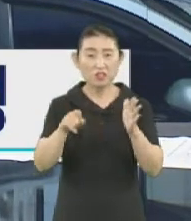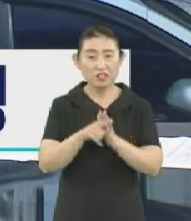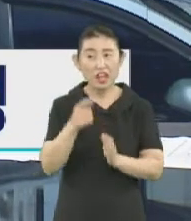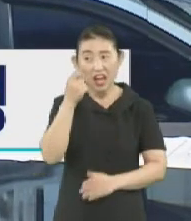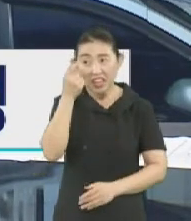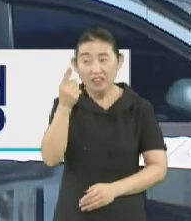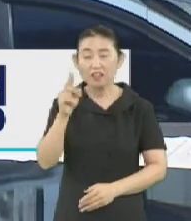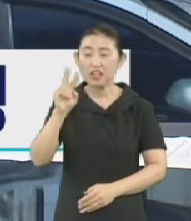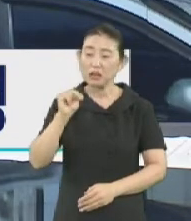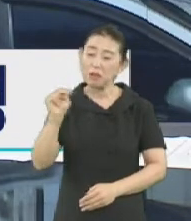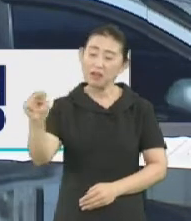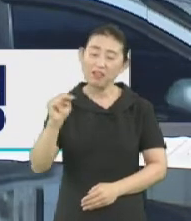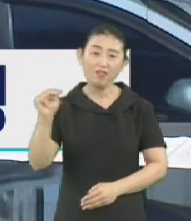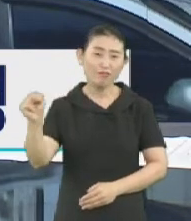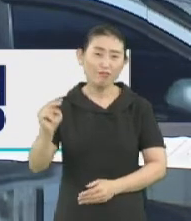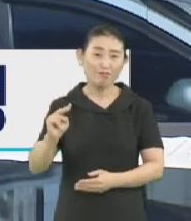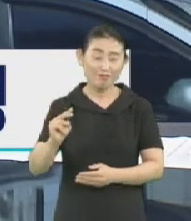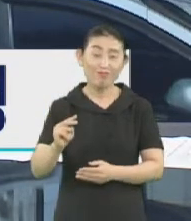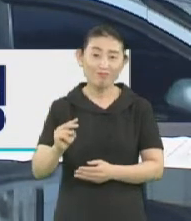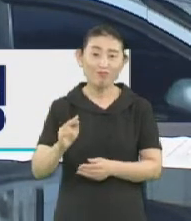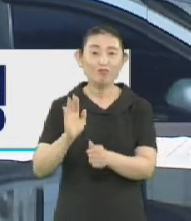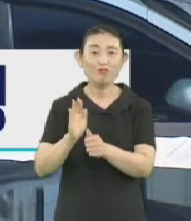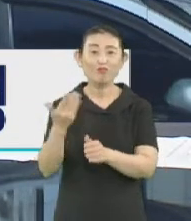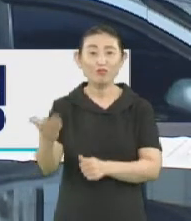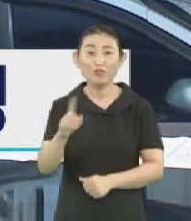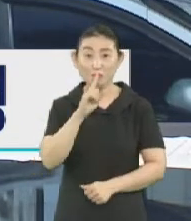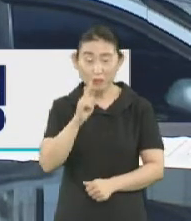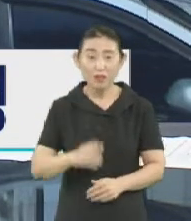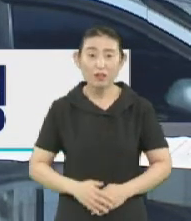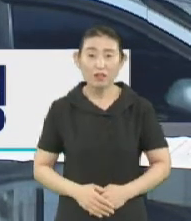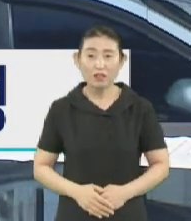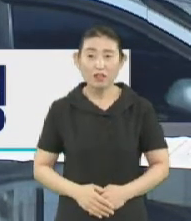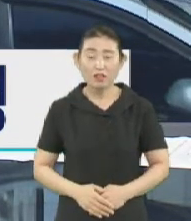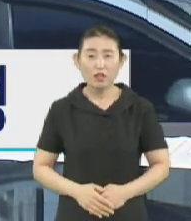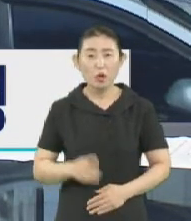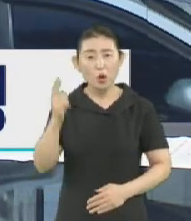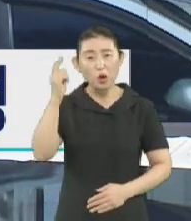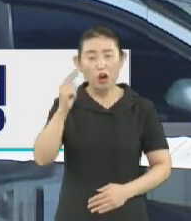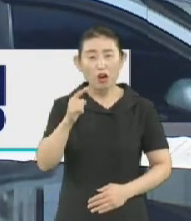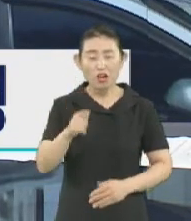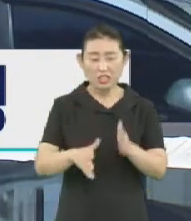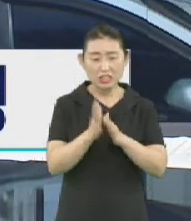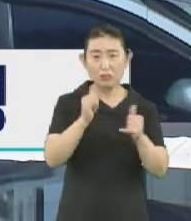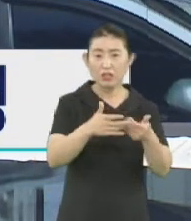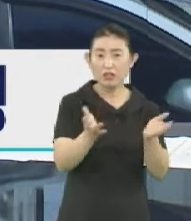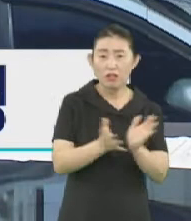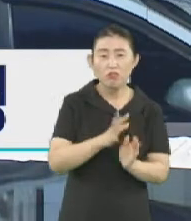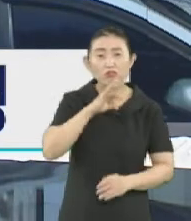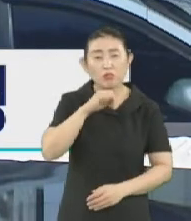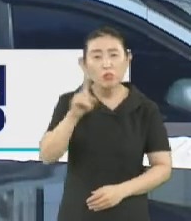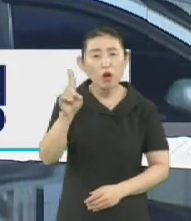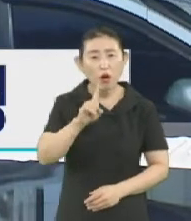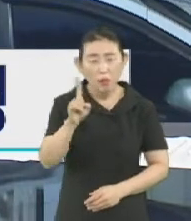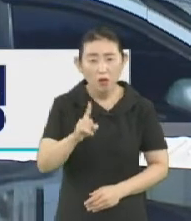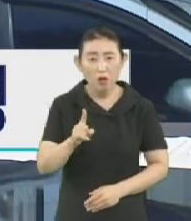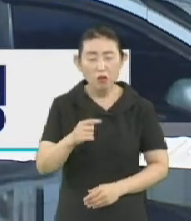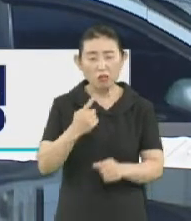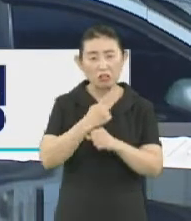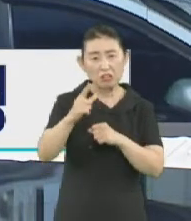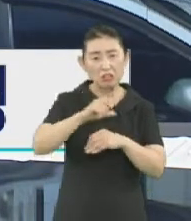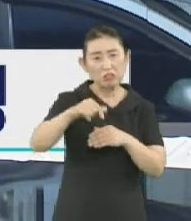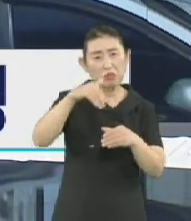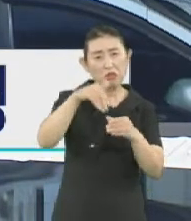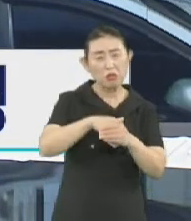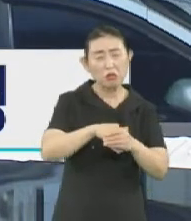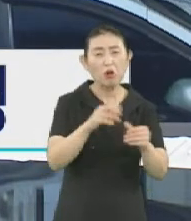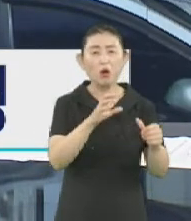매월 2만 원씩 기본소득 개념으로 용돈을 주자는 건데요. 이 포퓰리즘 논란 속에 저소득층 어린이에 대한 지원을 더